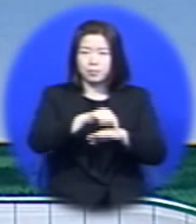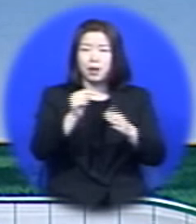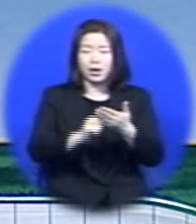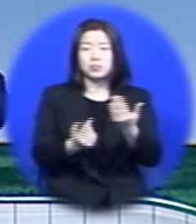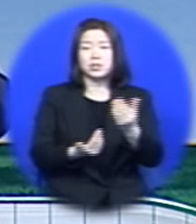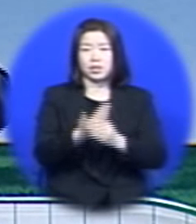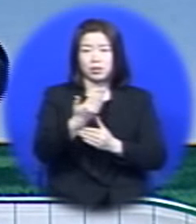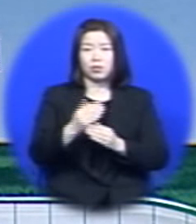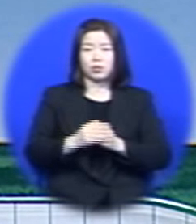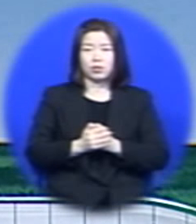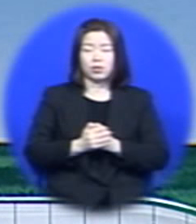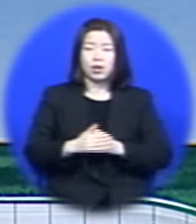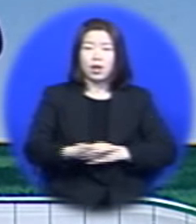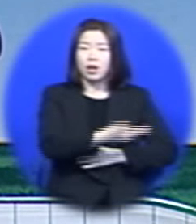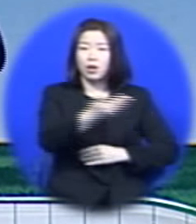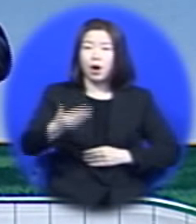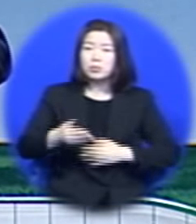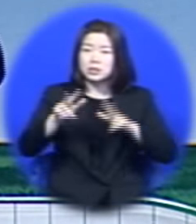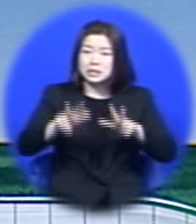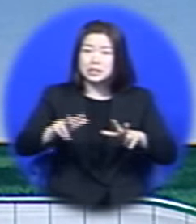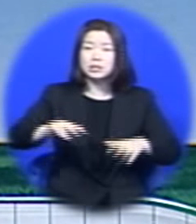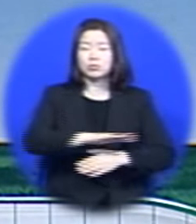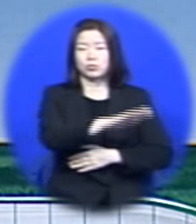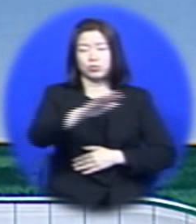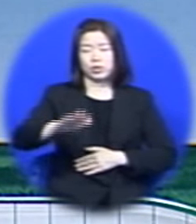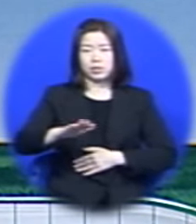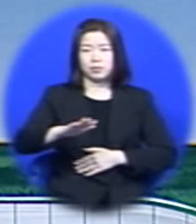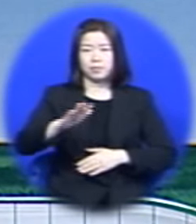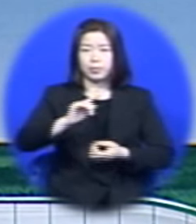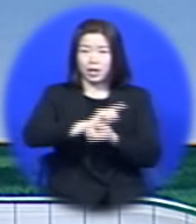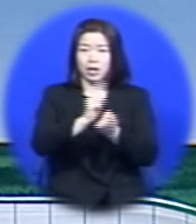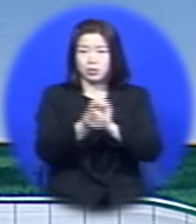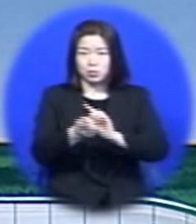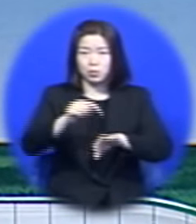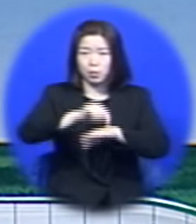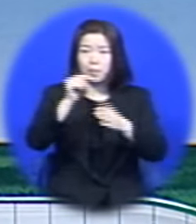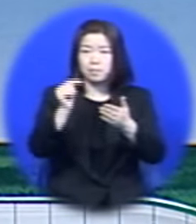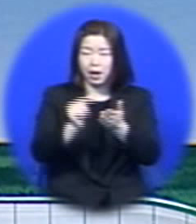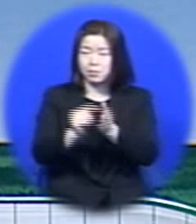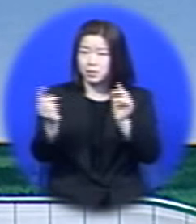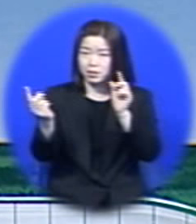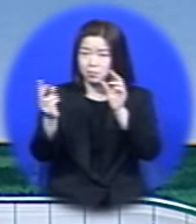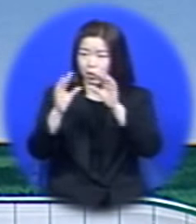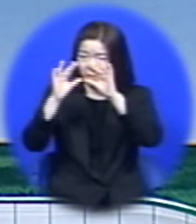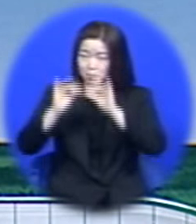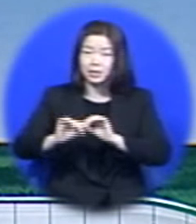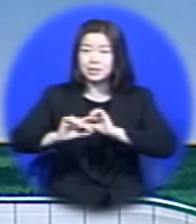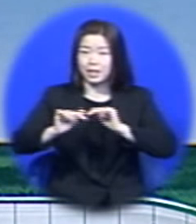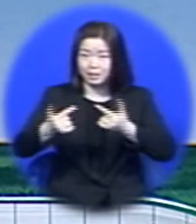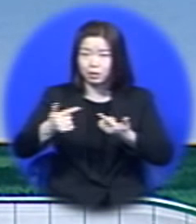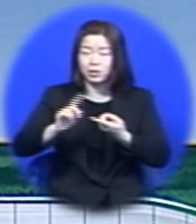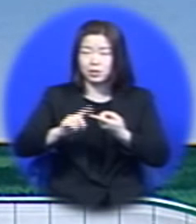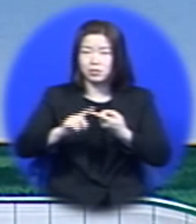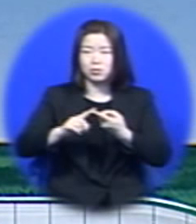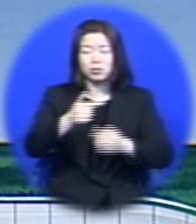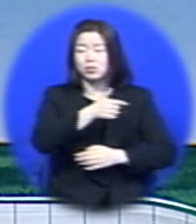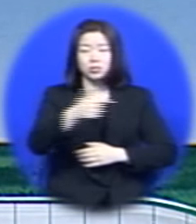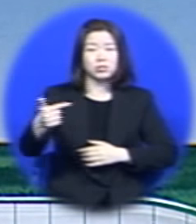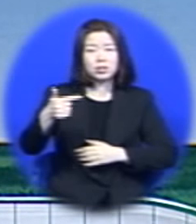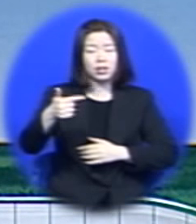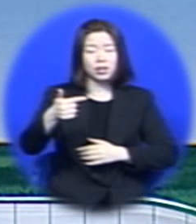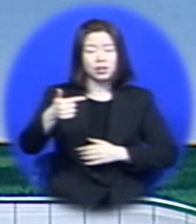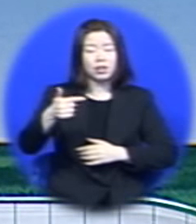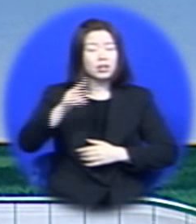여러분, 지금 우리는 서로 마음이 서로 안 맞는 것에 대해서 뭐 크게 대수롭지 않게 생각할 수